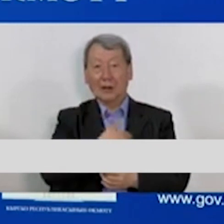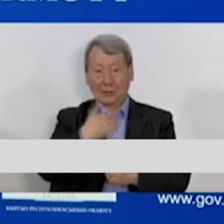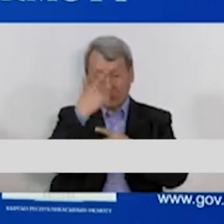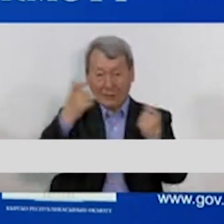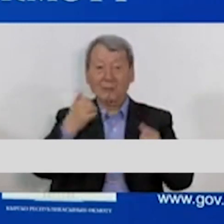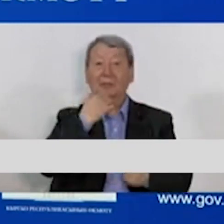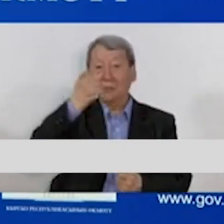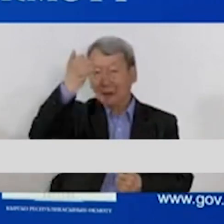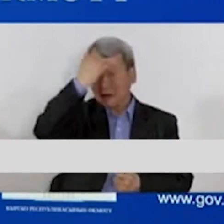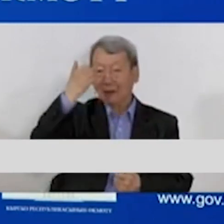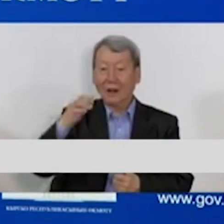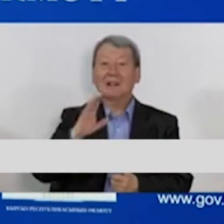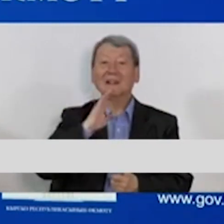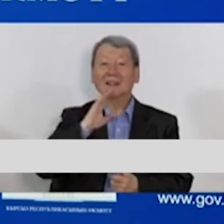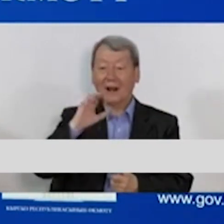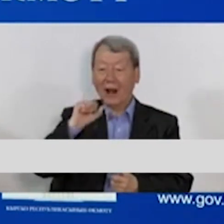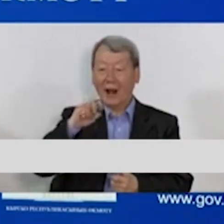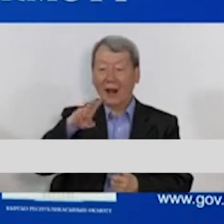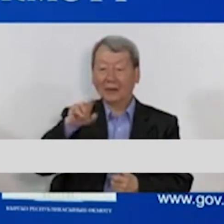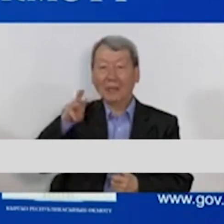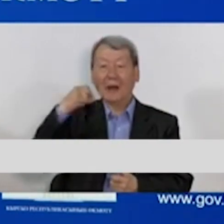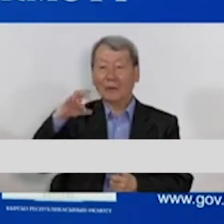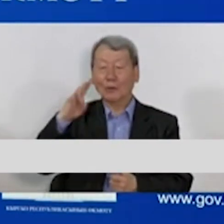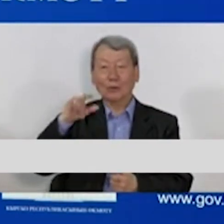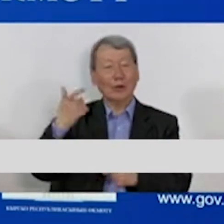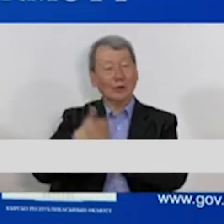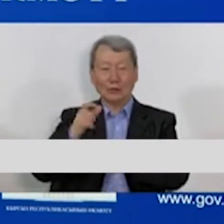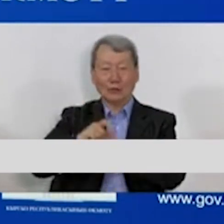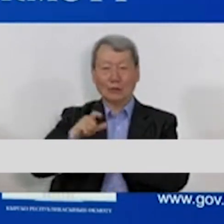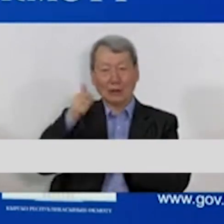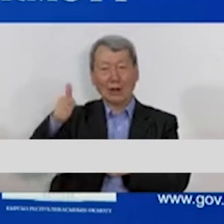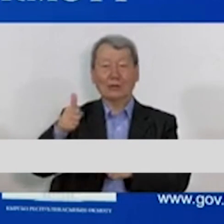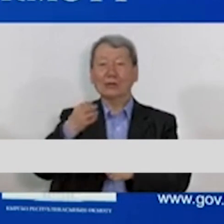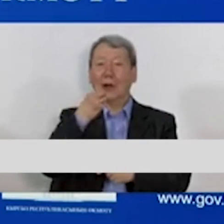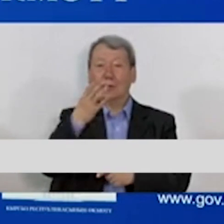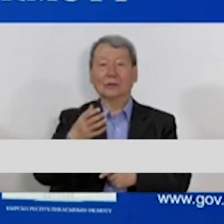бы поблагодарить Алымбаева Нуриса. Я думаю, что это очень